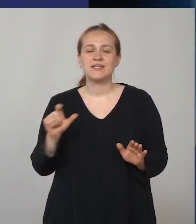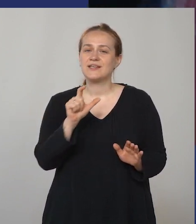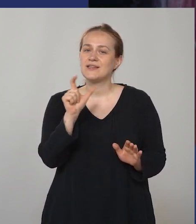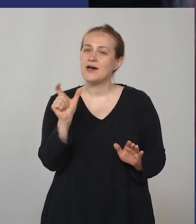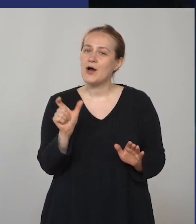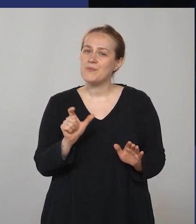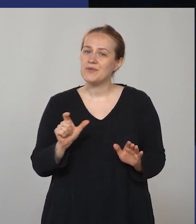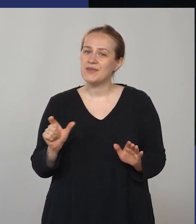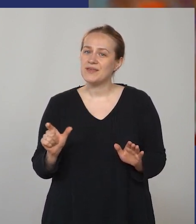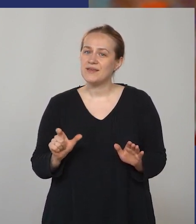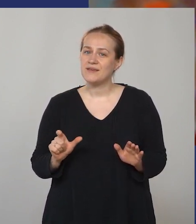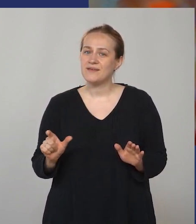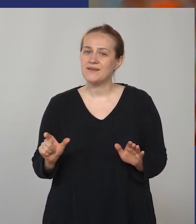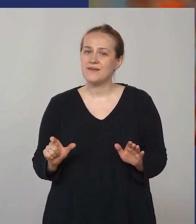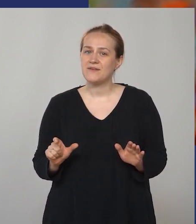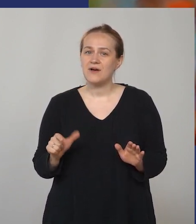Дивный